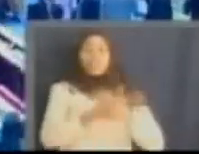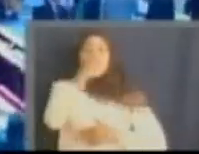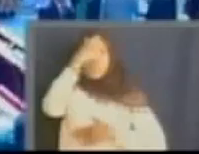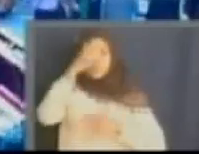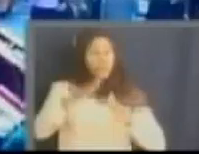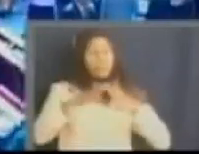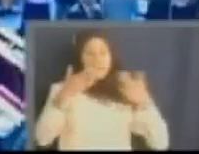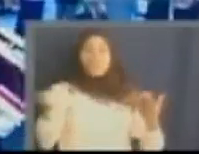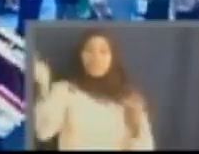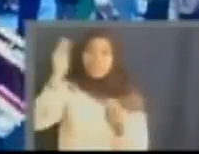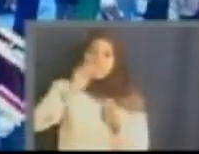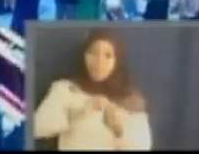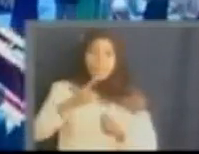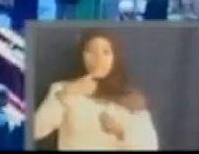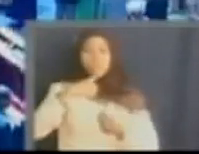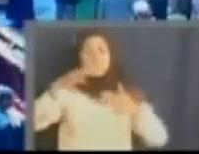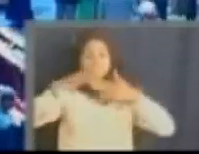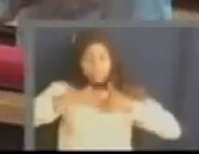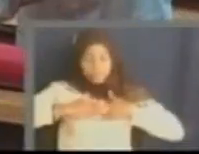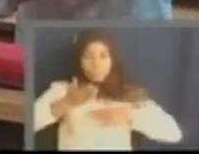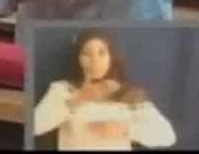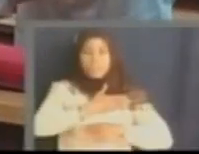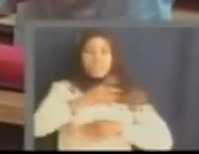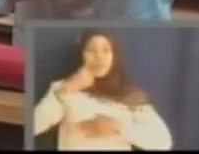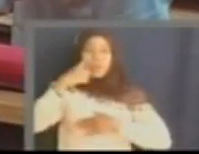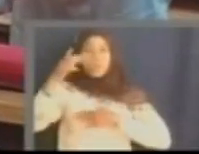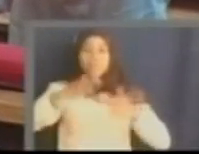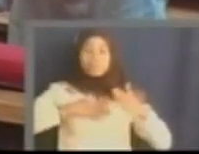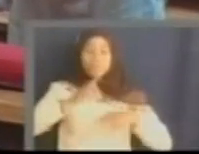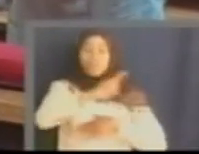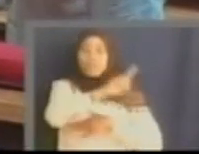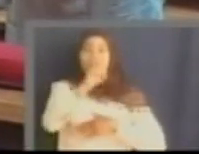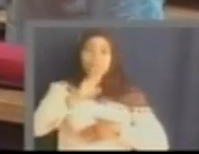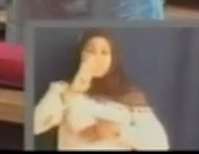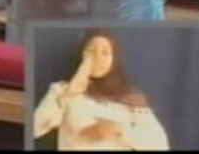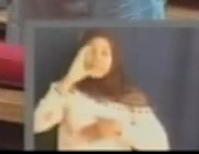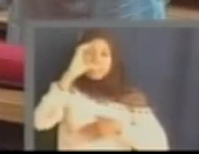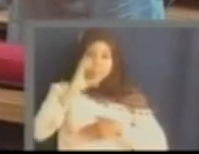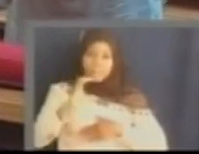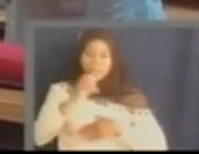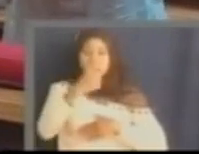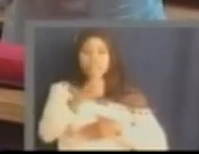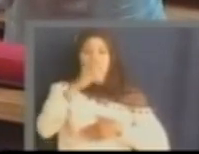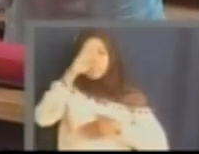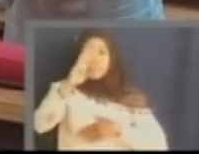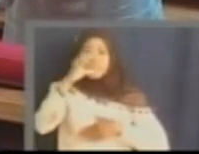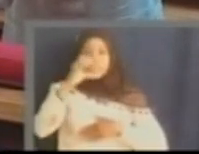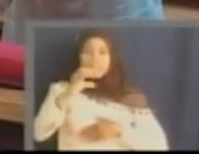ziada, na tuseme shukrani sana kwa watazamaji wetu wa ZBC na TBC. Kwa niaba ya wenzangu